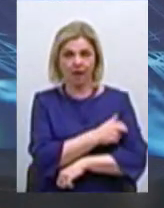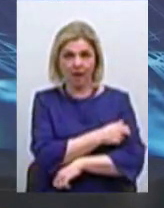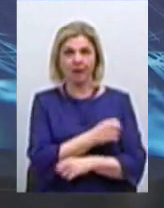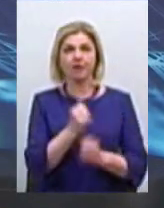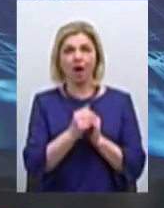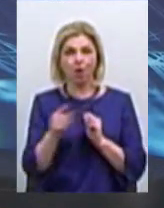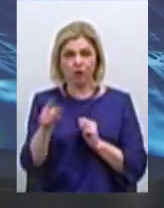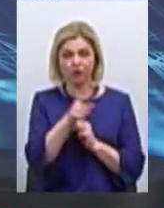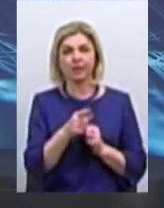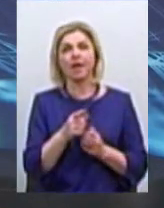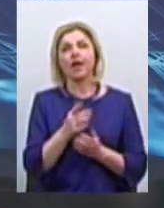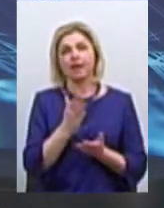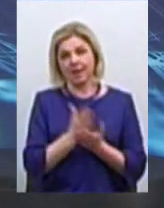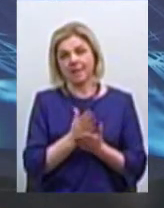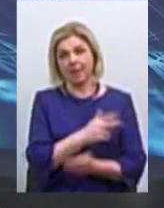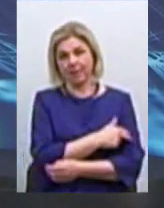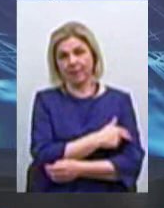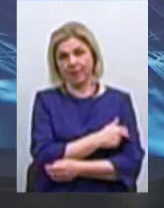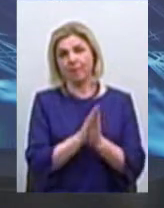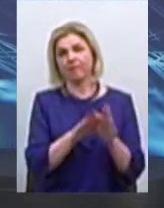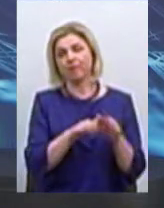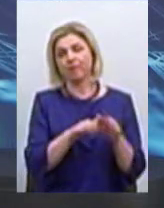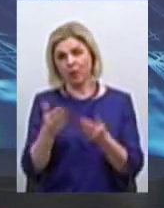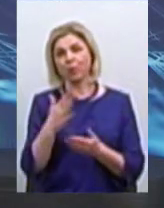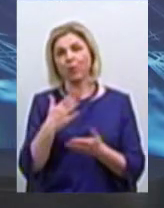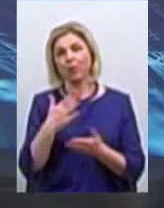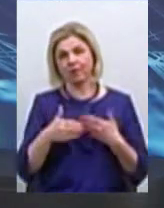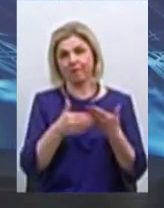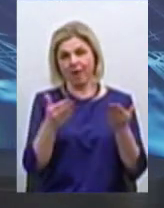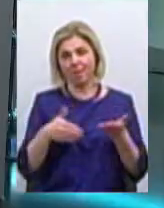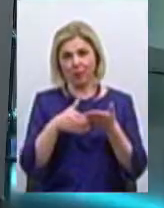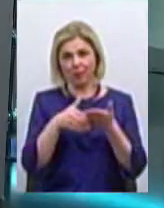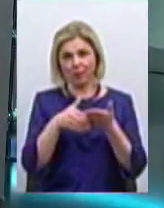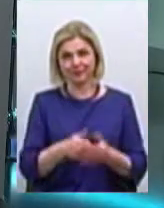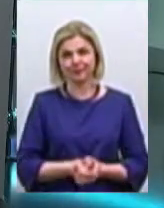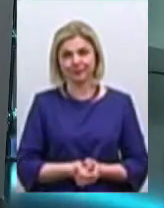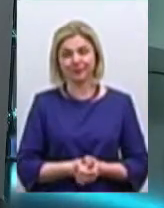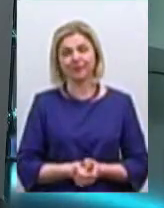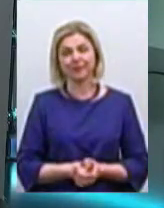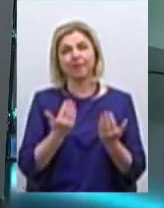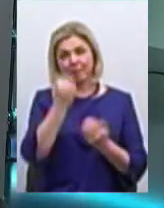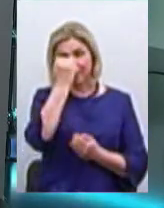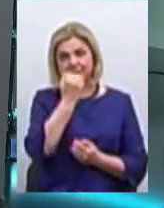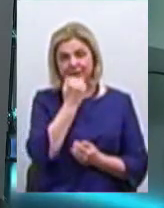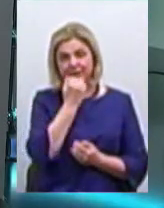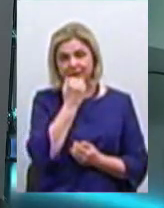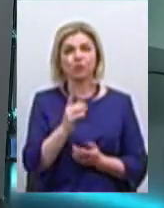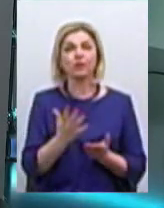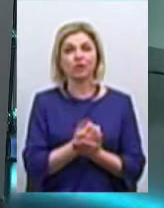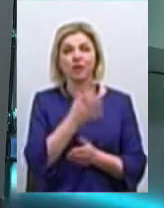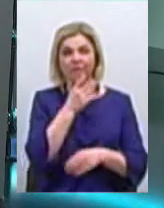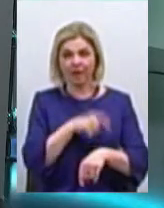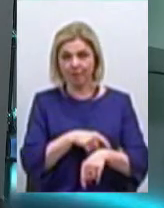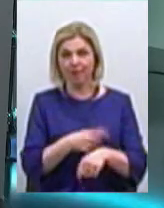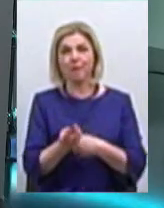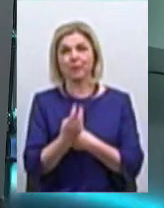кожній лікарні ветеринарної медицини. Звертайтеся, будемо раді вам допомогти. Інна Едмундівна, спасибі, що знайшли час, прийшли до нас в